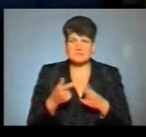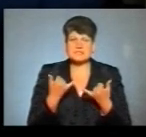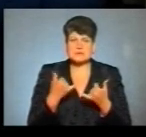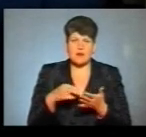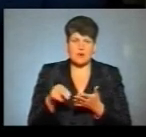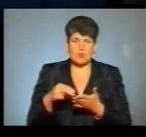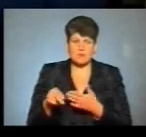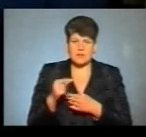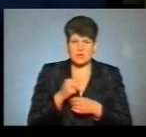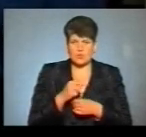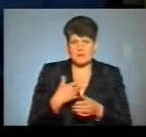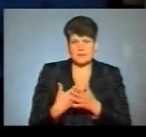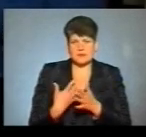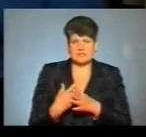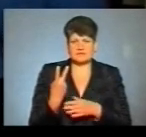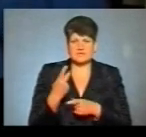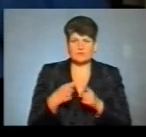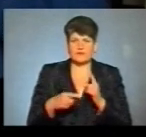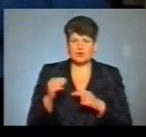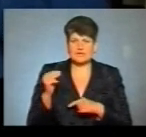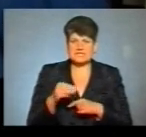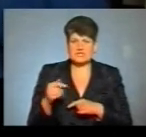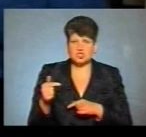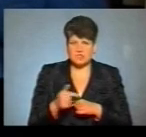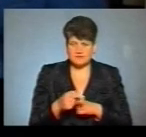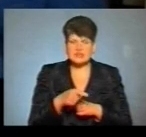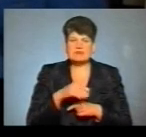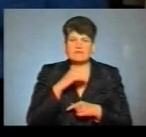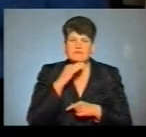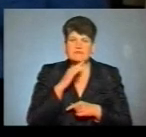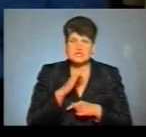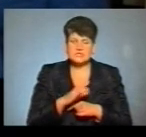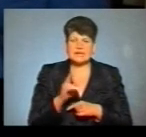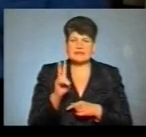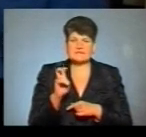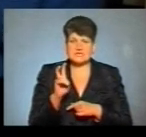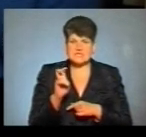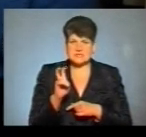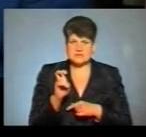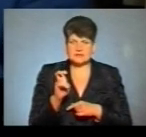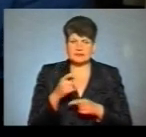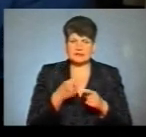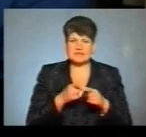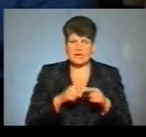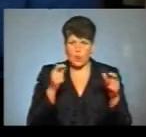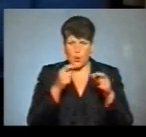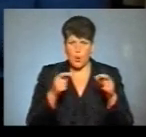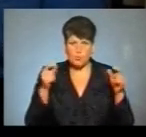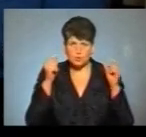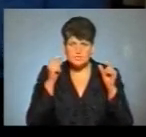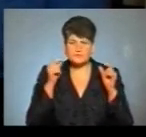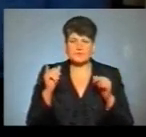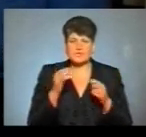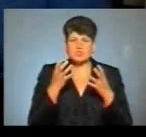зараз закупили його приблизно на 2,5 тисячі гривень. Їх вистачить на 200 отаких обручів. От,